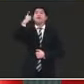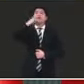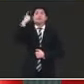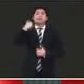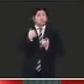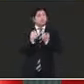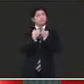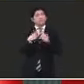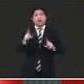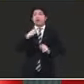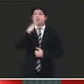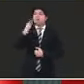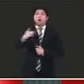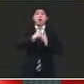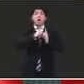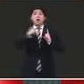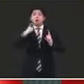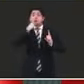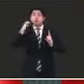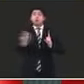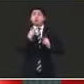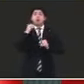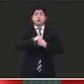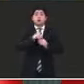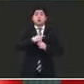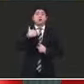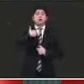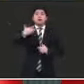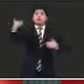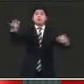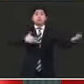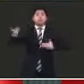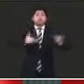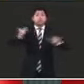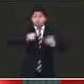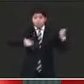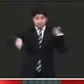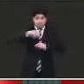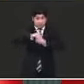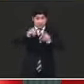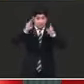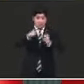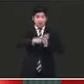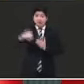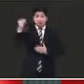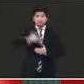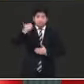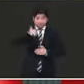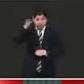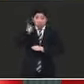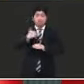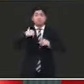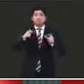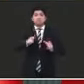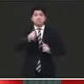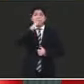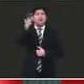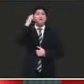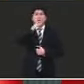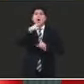farklı olarak Uzunca bir süredir maruz kaldığı saldırıların ve tuzakların da etkisiyle